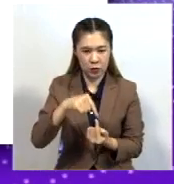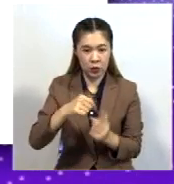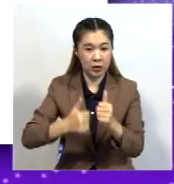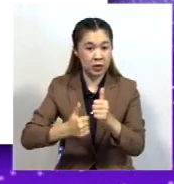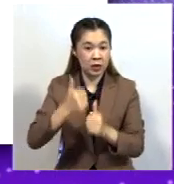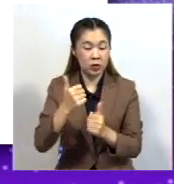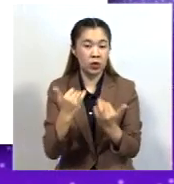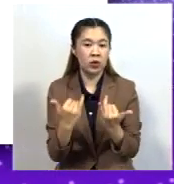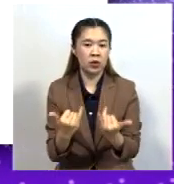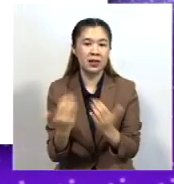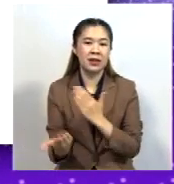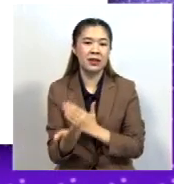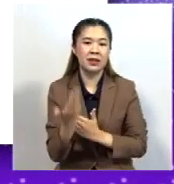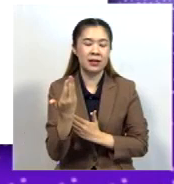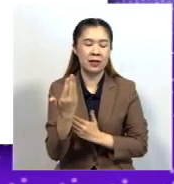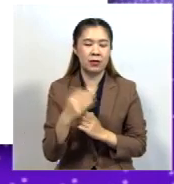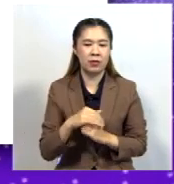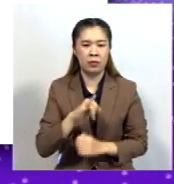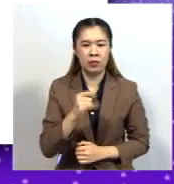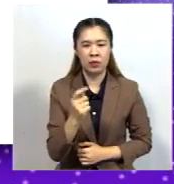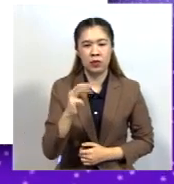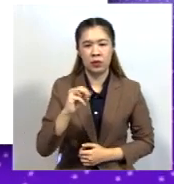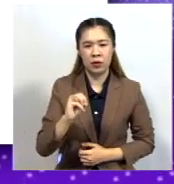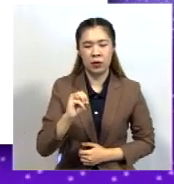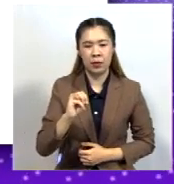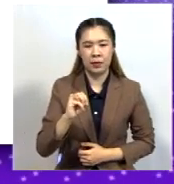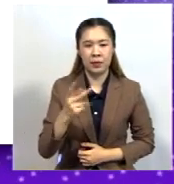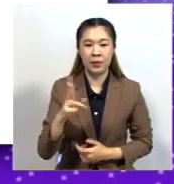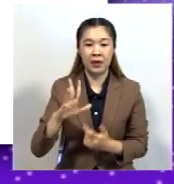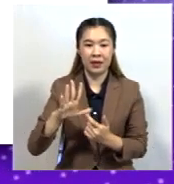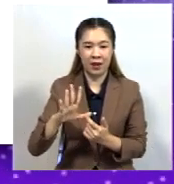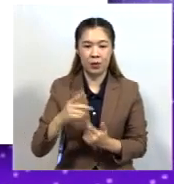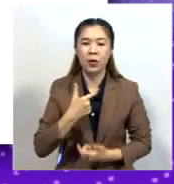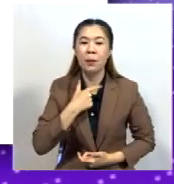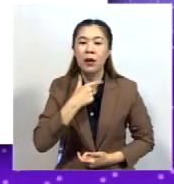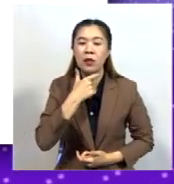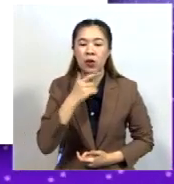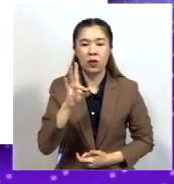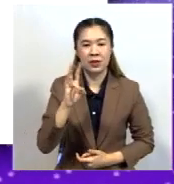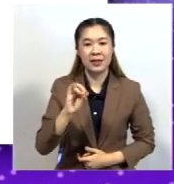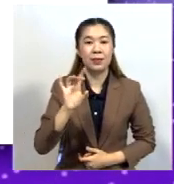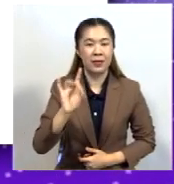ที่สุดวันนี้นะคะเช้าวันนี้อยู่ที่ตำบลจองคำอำเภอเมืองจังหวัดแม่ฮ่องสอน78ไมโครกรัมต่อลูกบาศก์เมตรค่ะ